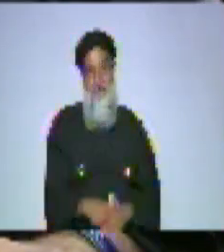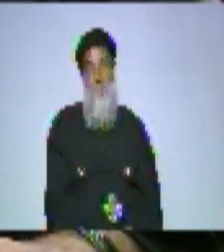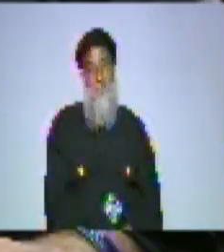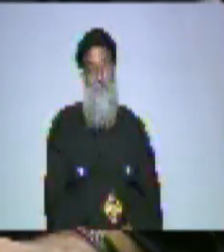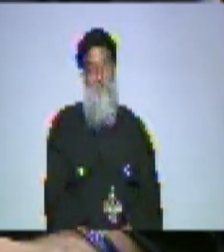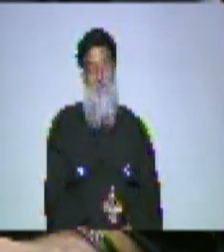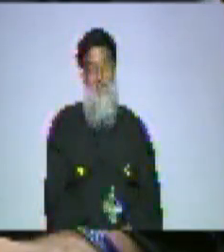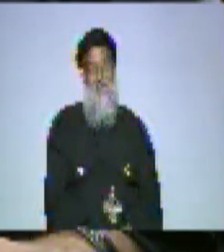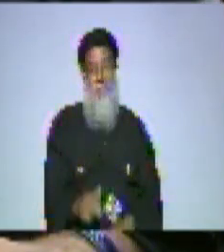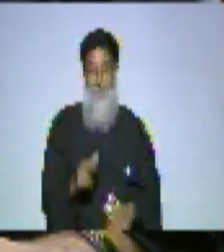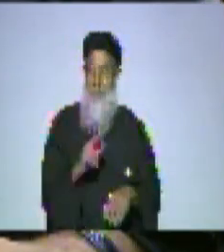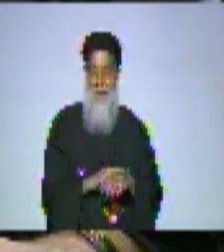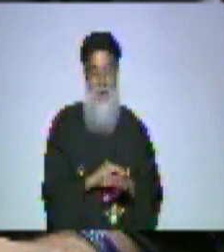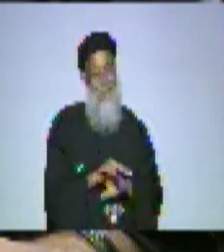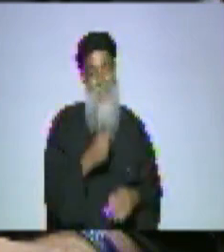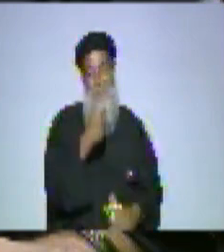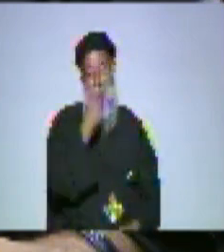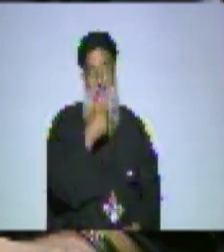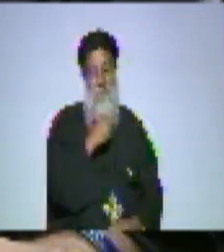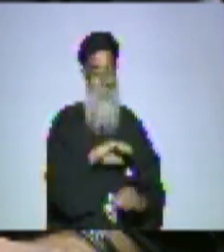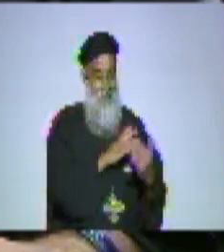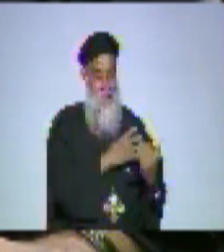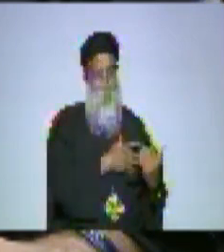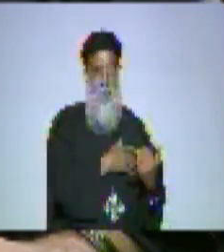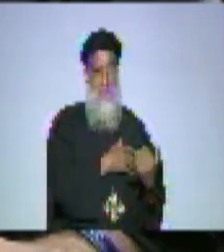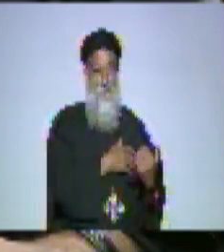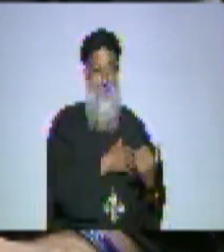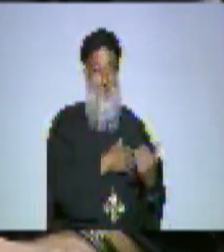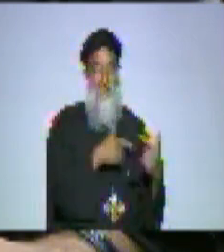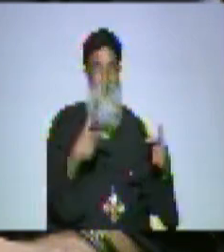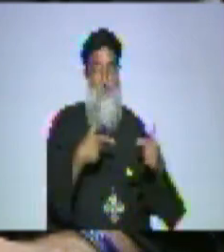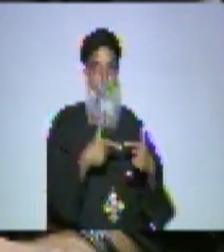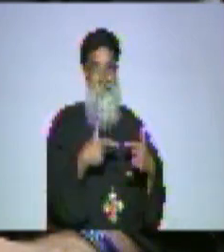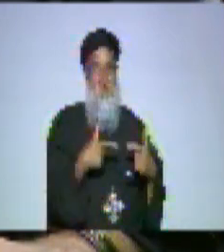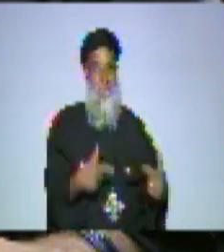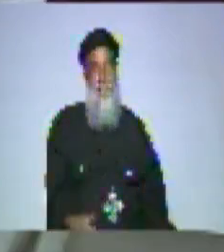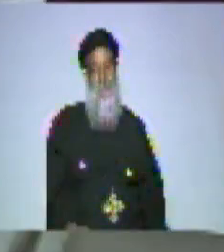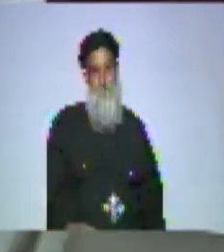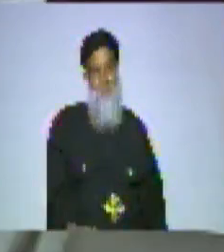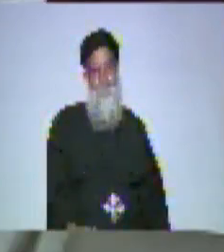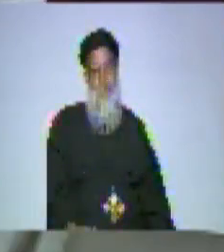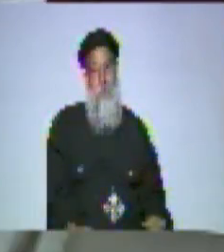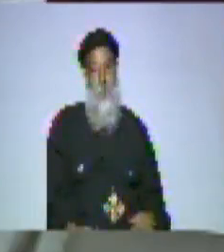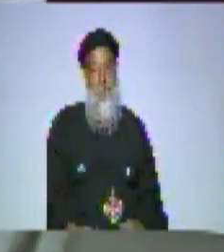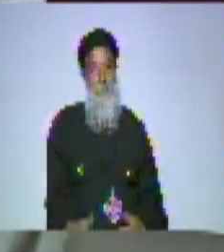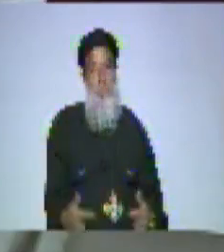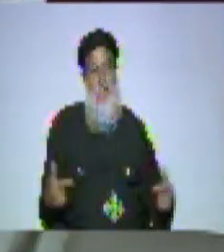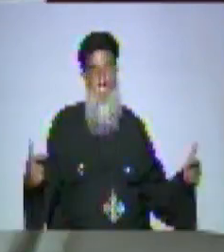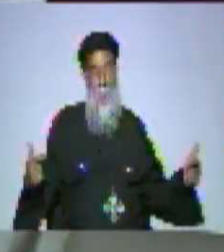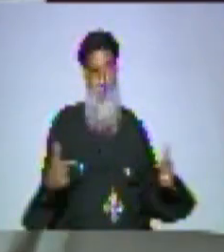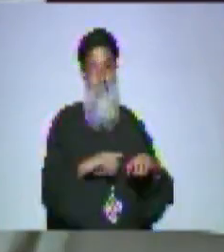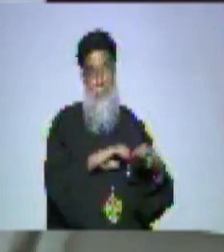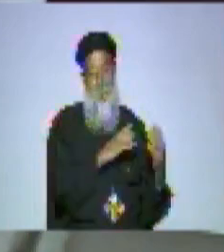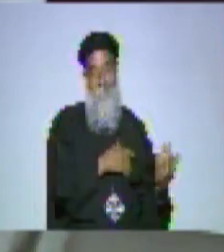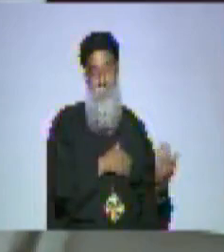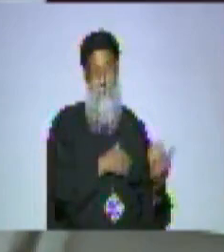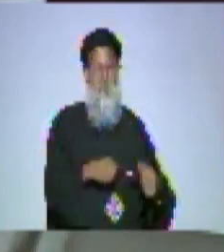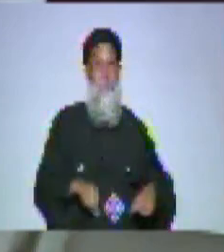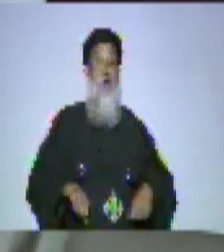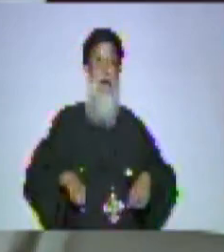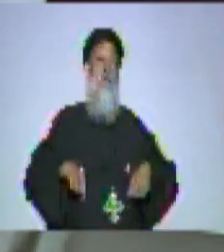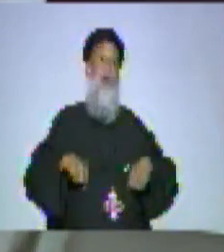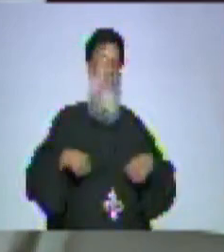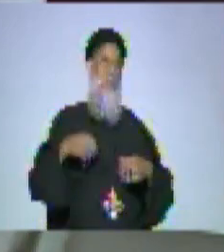للاسف وده ضعف ايمانك ضد الايمان صح الالهام قدسك اللي عاشوا في